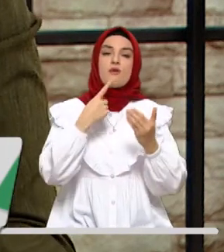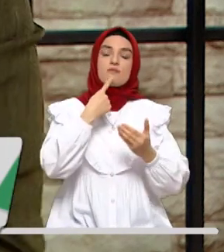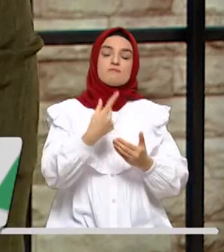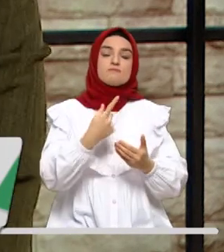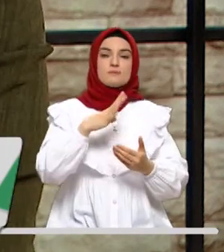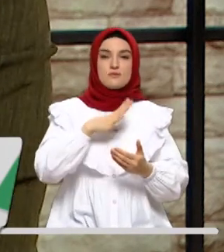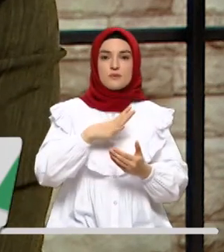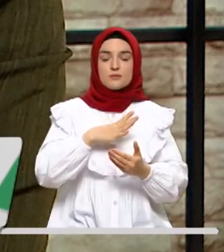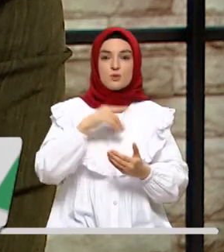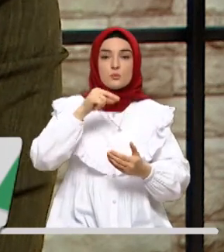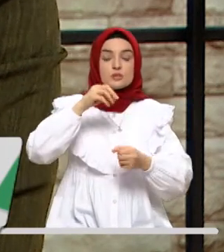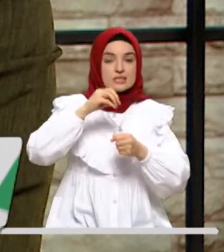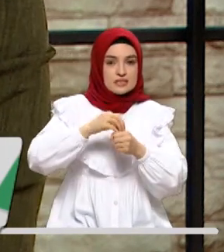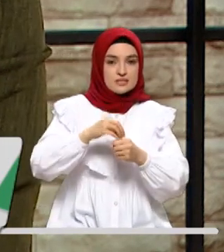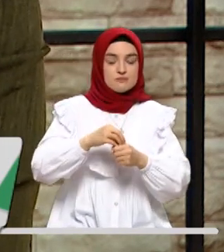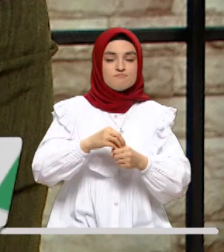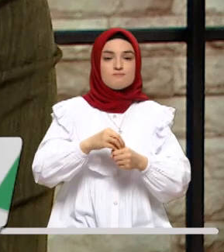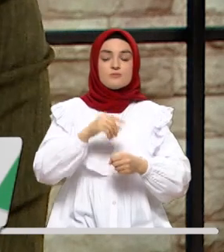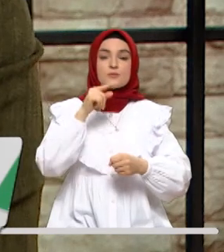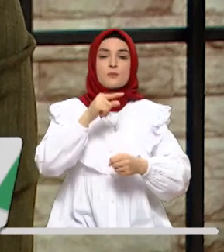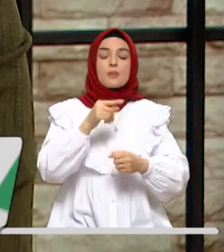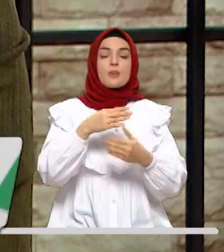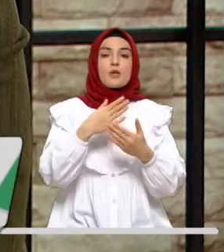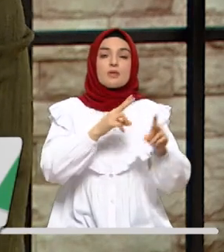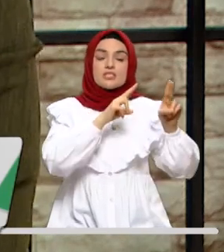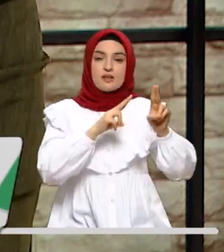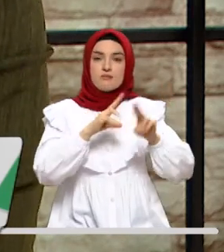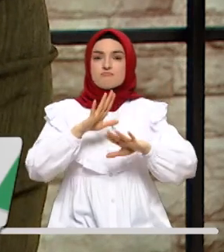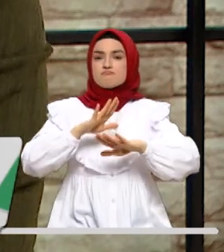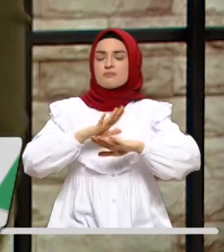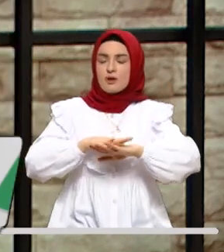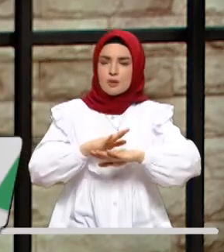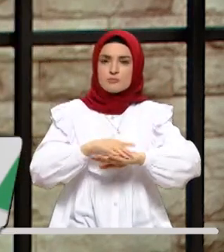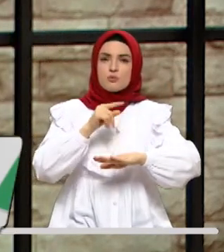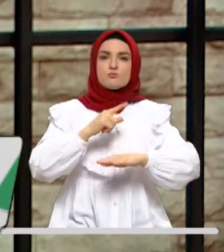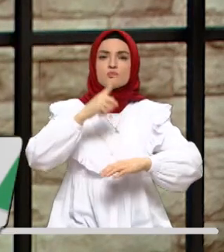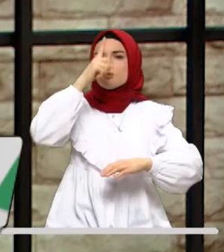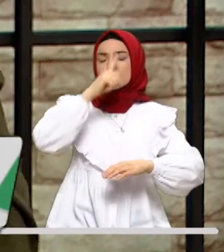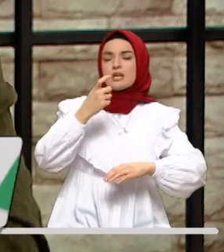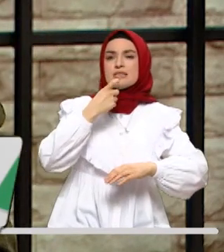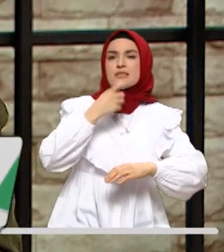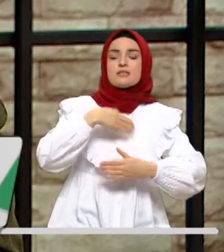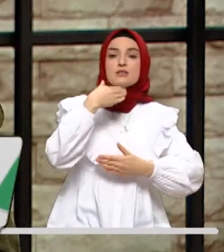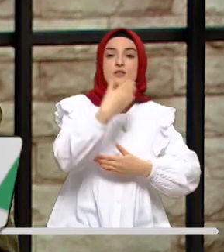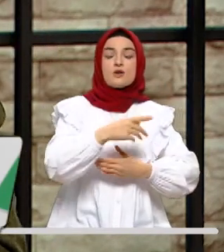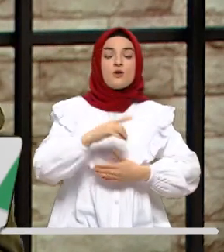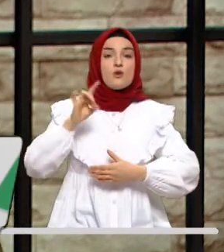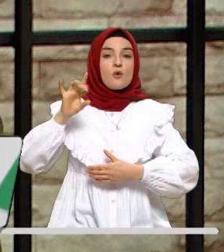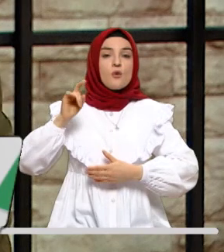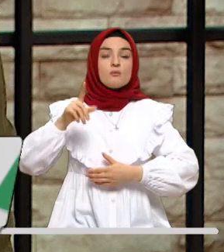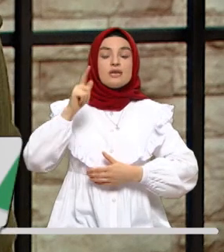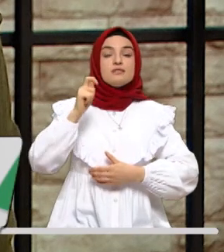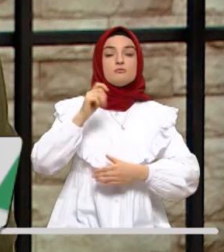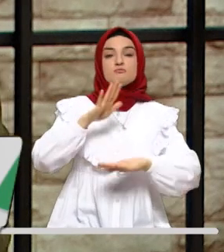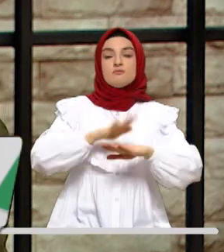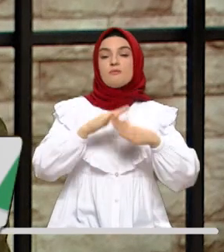için dün provasını Çanakkale'de yaptılar. 100 yıl sonra 15 Temmuz'da yaptılar ama